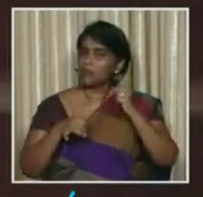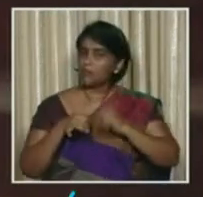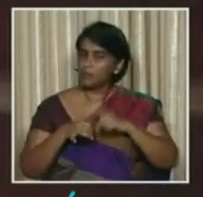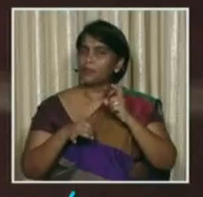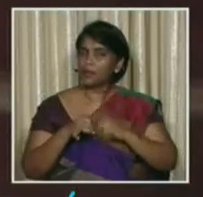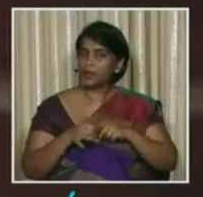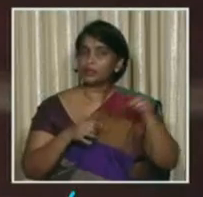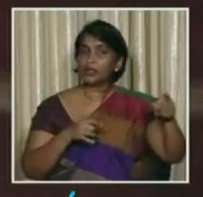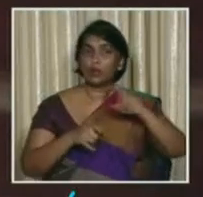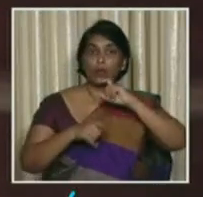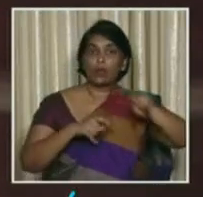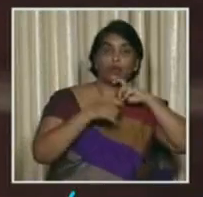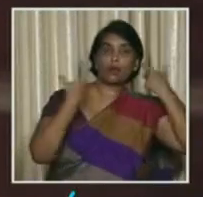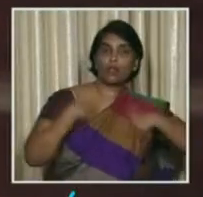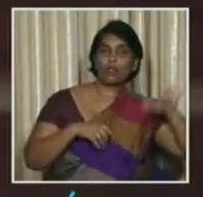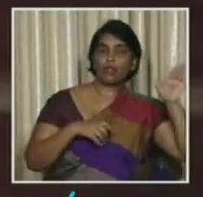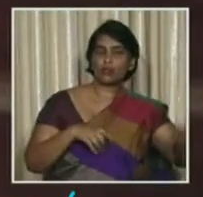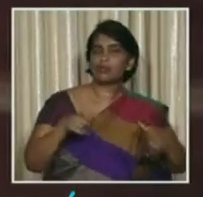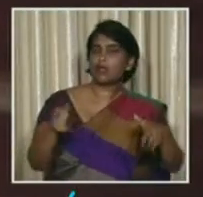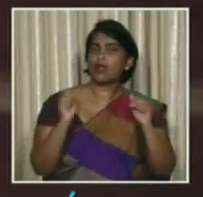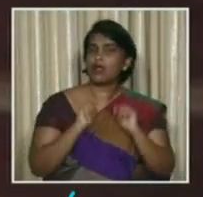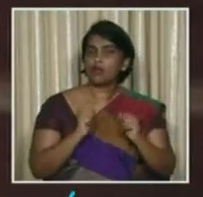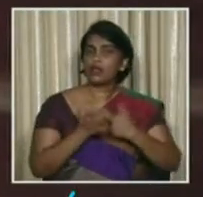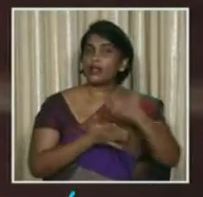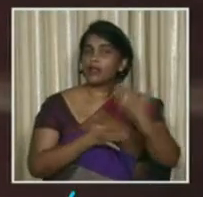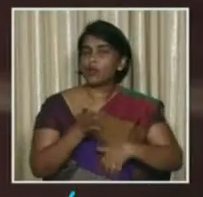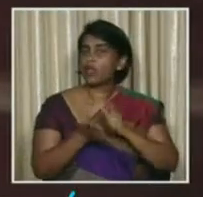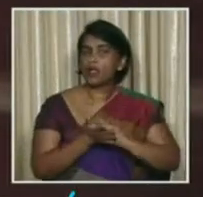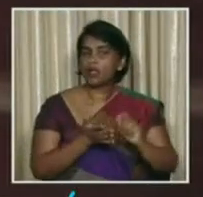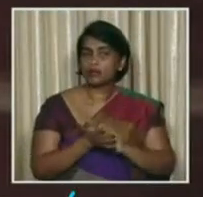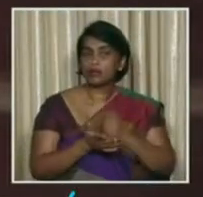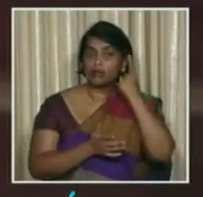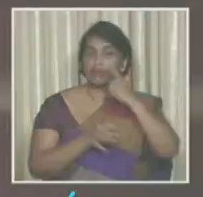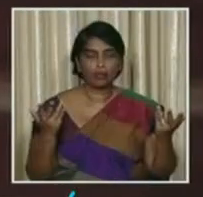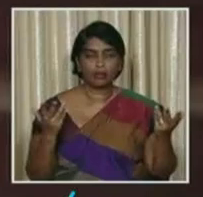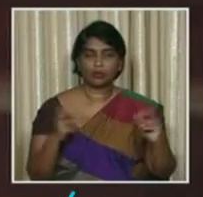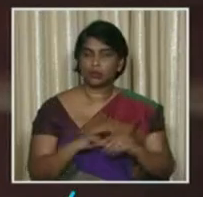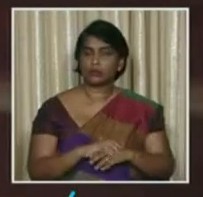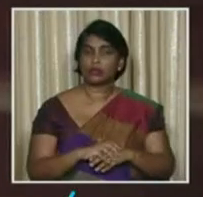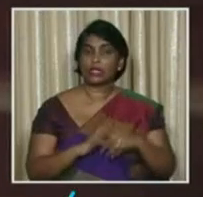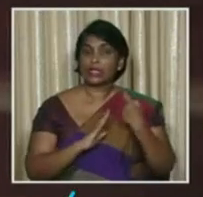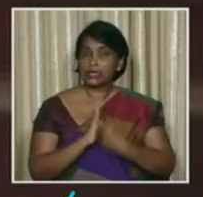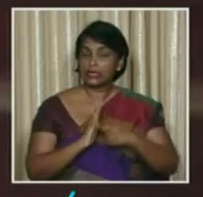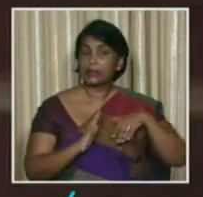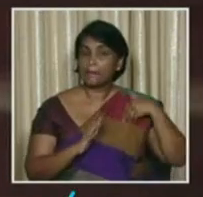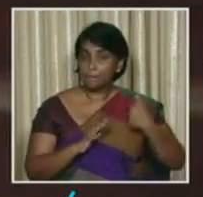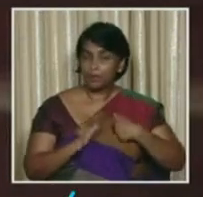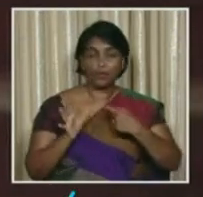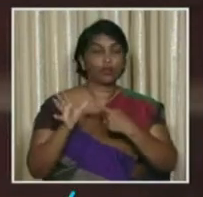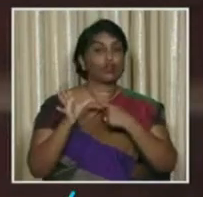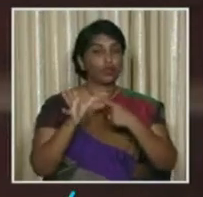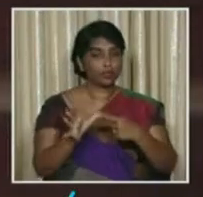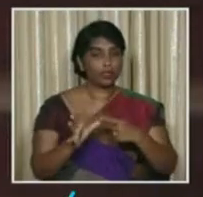කරනවා විත්තියේ නීතිඥවරු තියාගෙන ඔබලා කොහොමද වාර්තාව හැදුවේ? විශේෂඥයන්ගෙන් ප්‍රශ්න කරනවා නීතිපතිවරයා මේකට පිළිතුරු